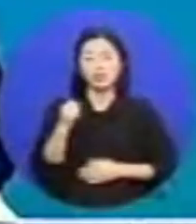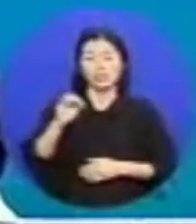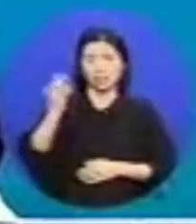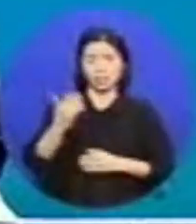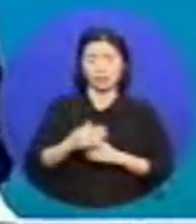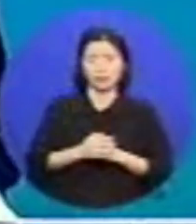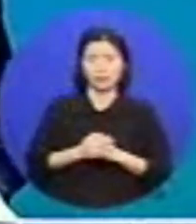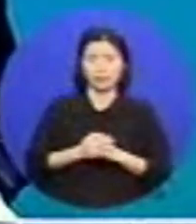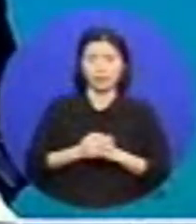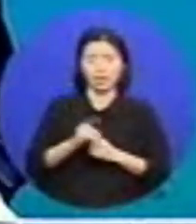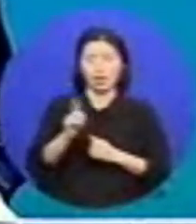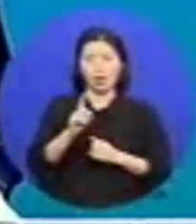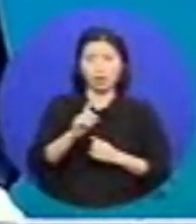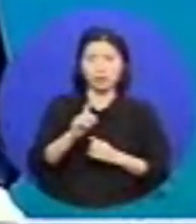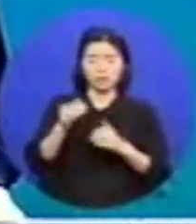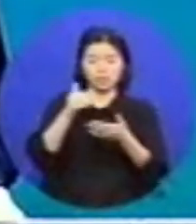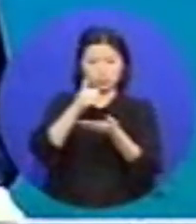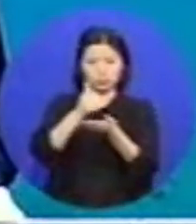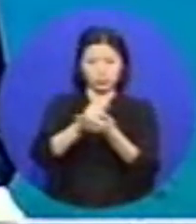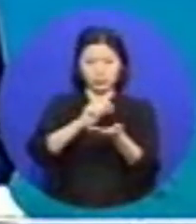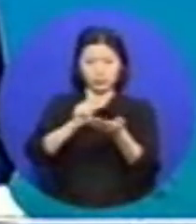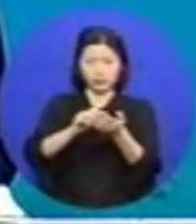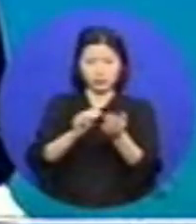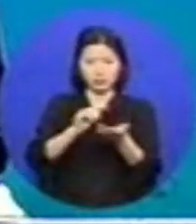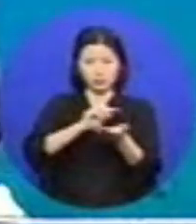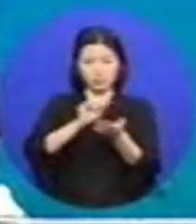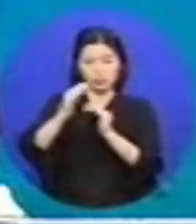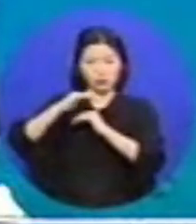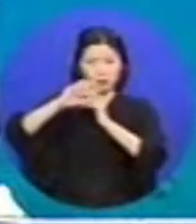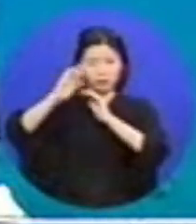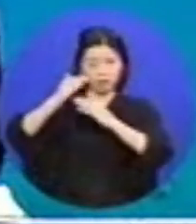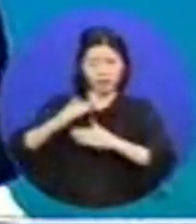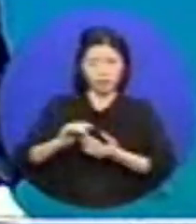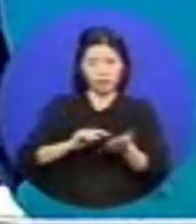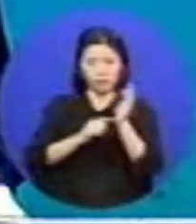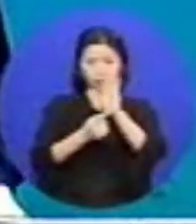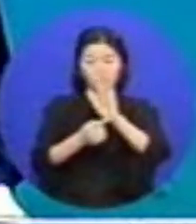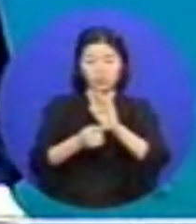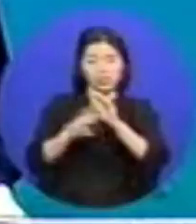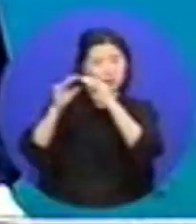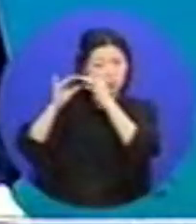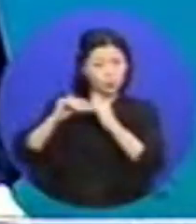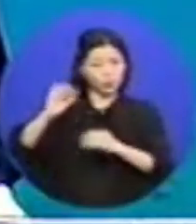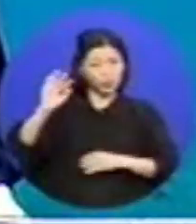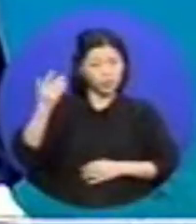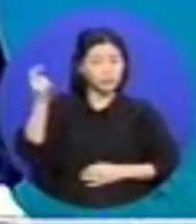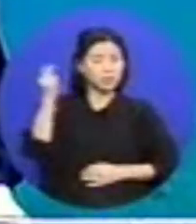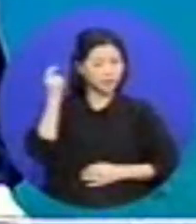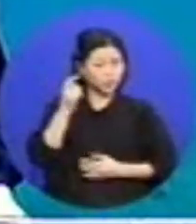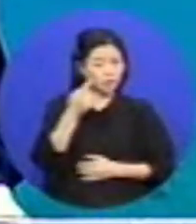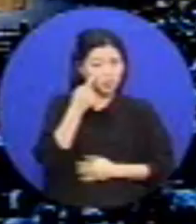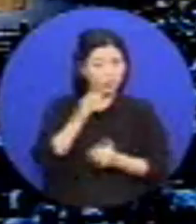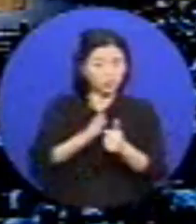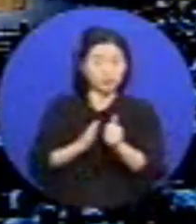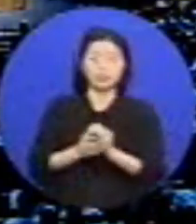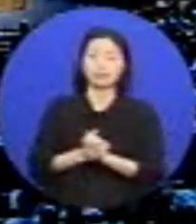분이 쓴 글 하나를 제가 읽어드릴 테니까 여러분이 공감이 되시는지 한번 들어보시기